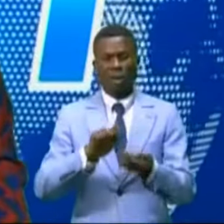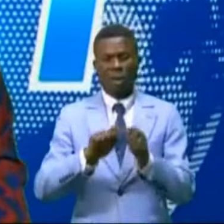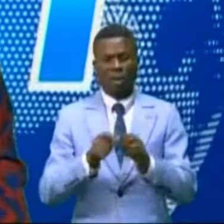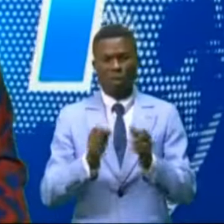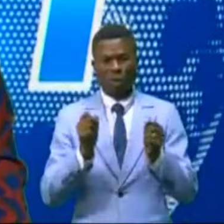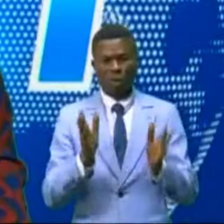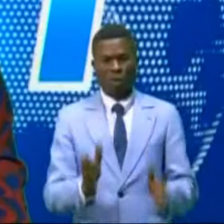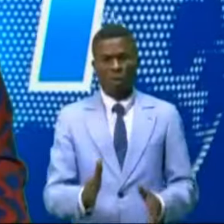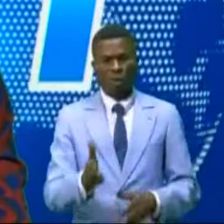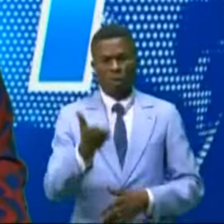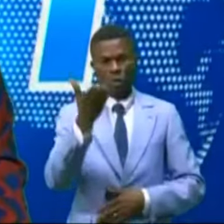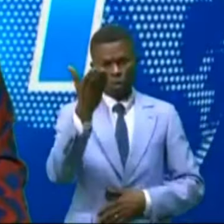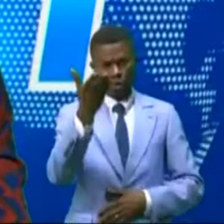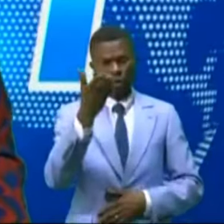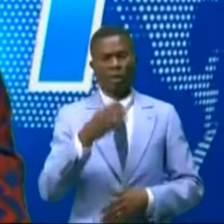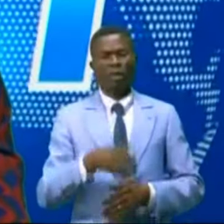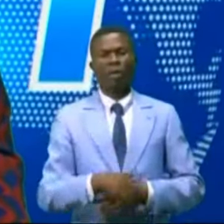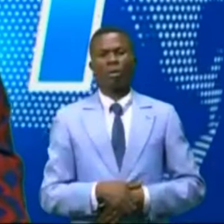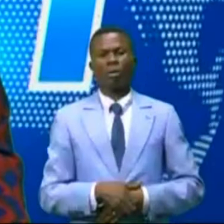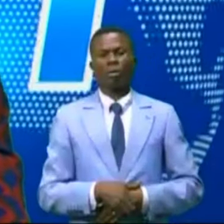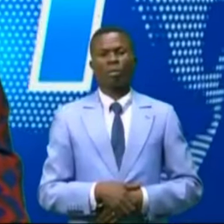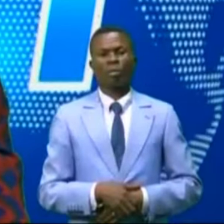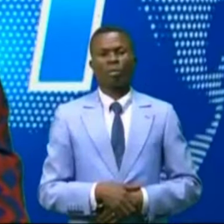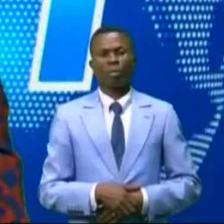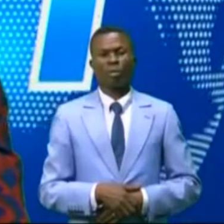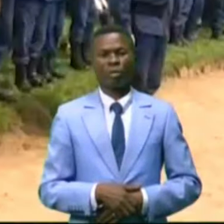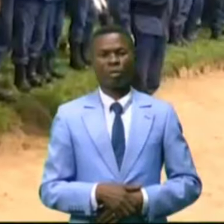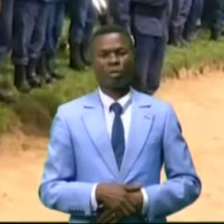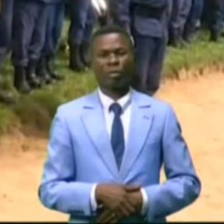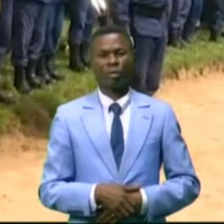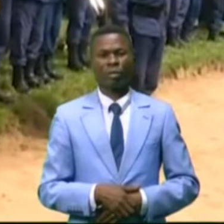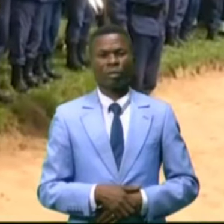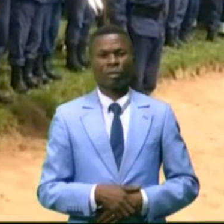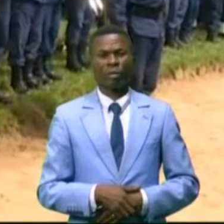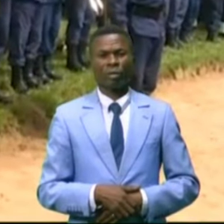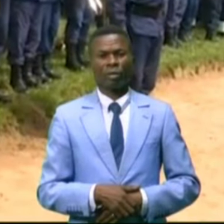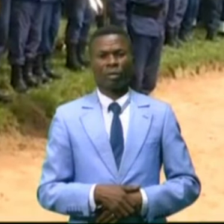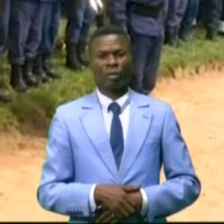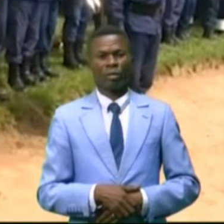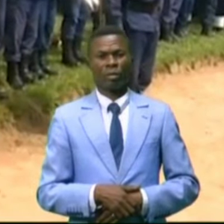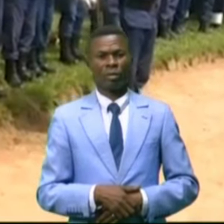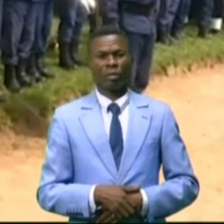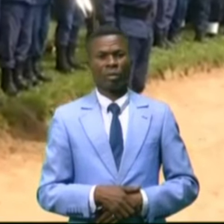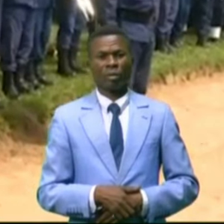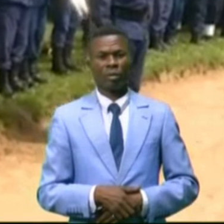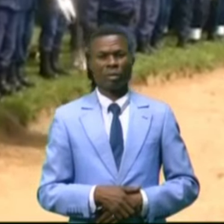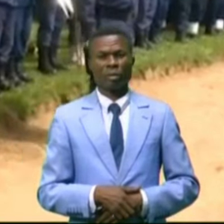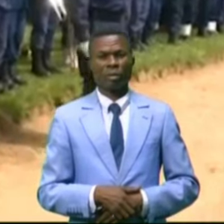kadingou Sylvain kabasséé de la RTNC Kananga